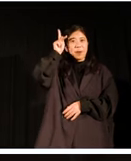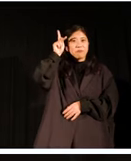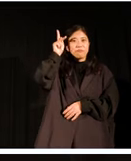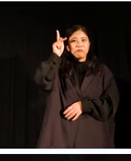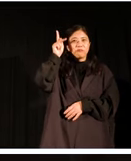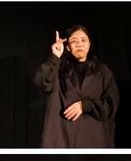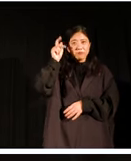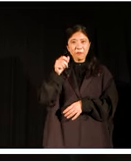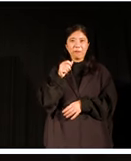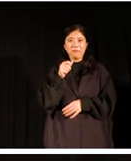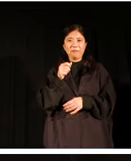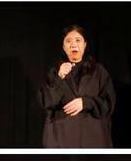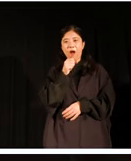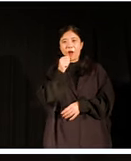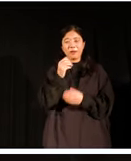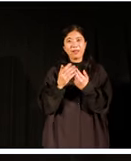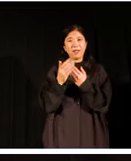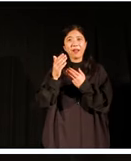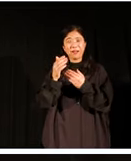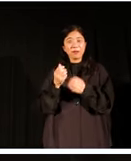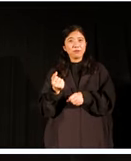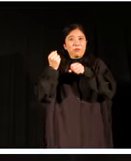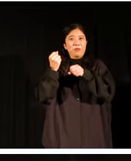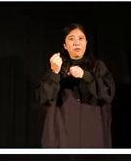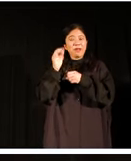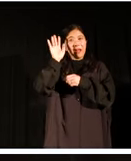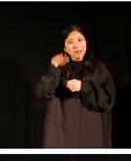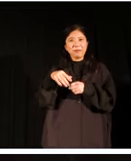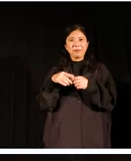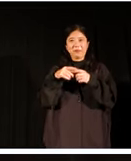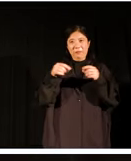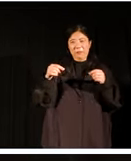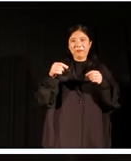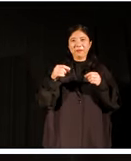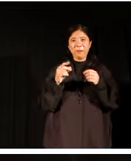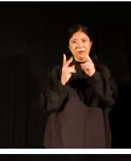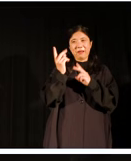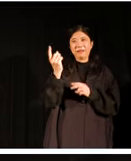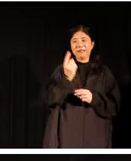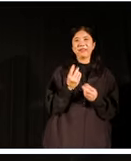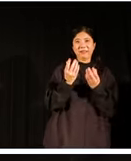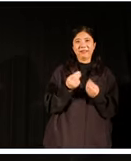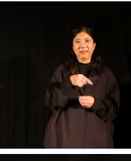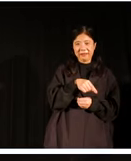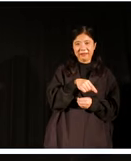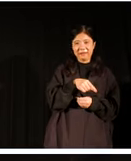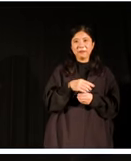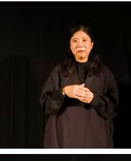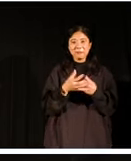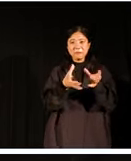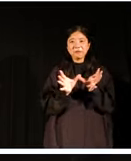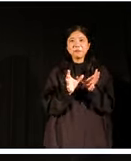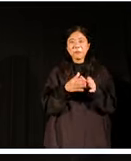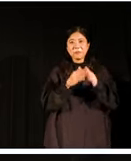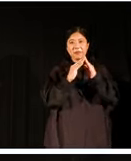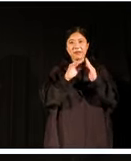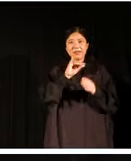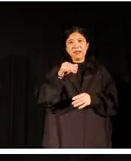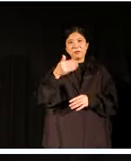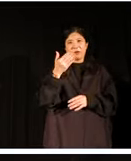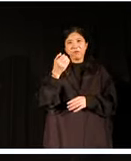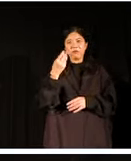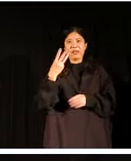大会で優勝しまして日本そしてルーツなる沖縄へ1991年にヤマンテスを結成1993